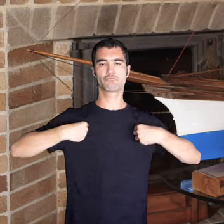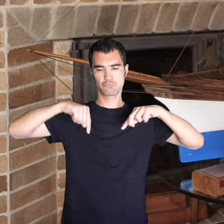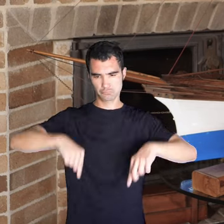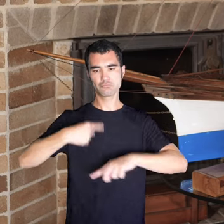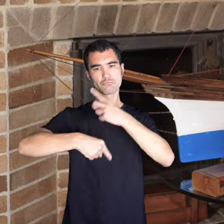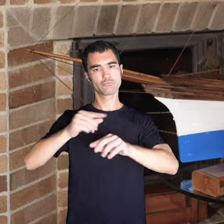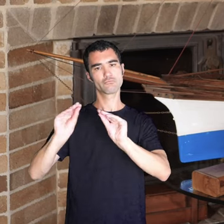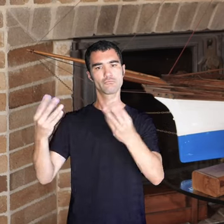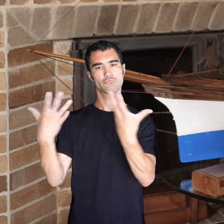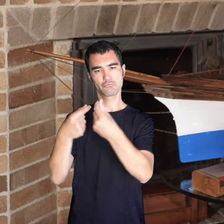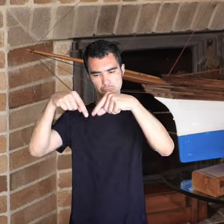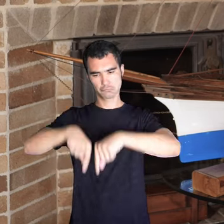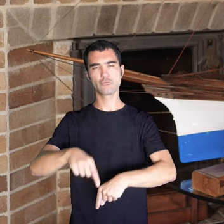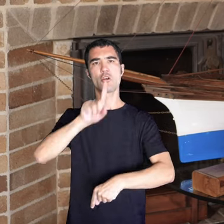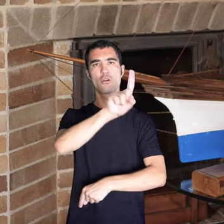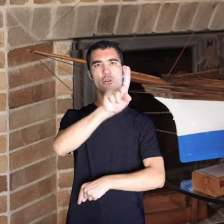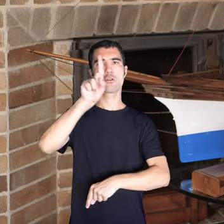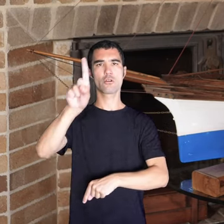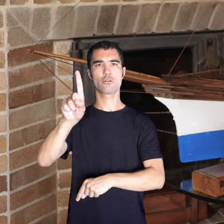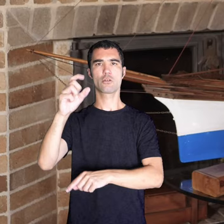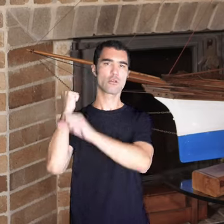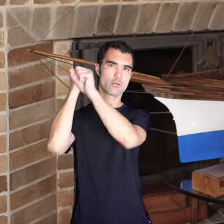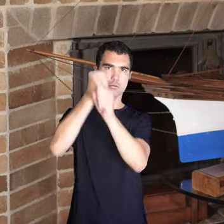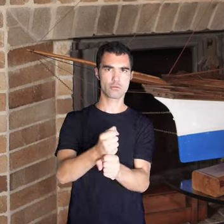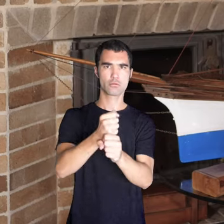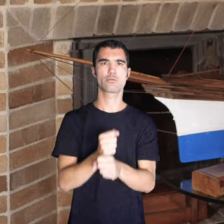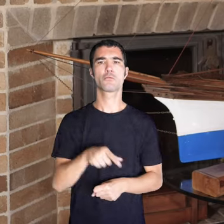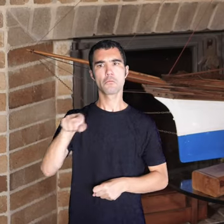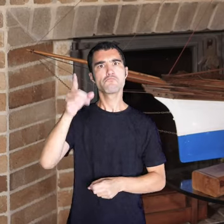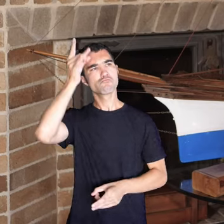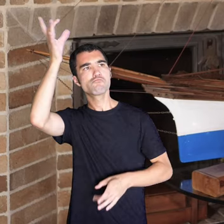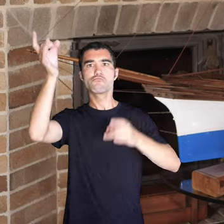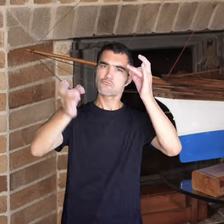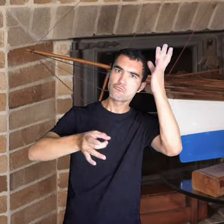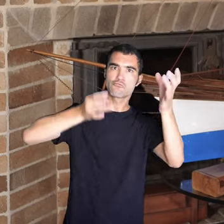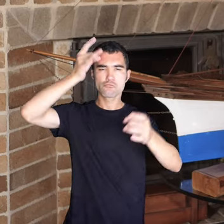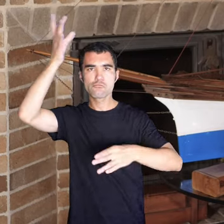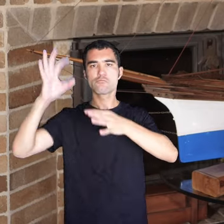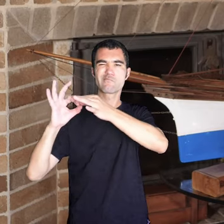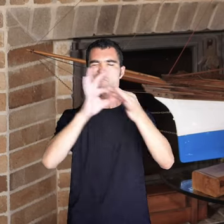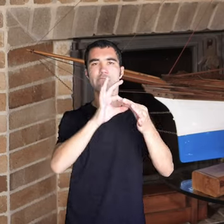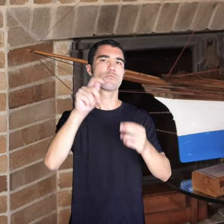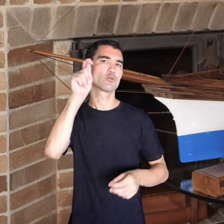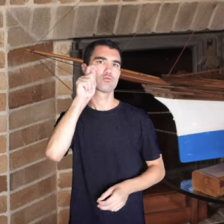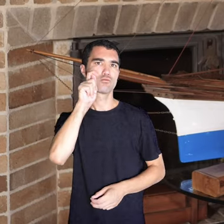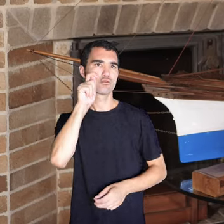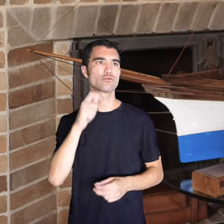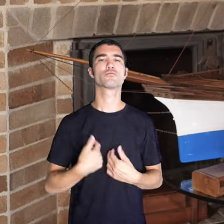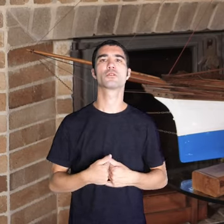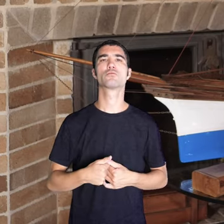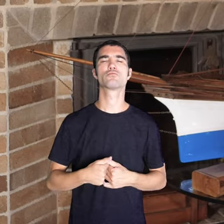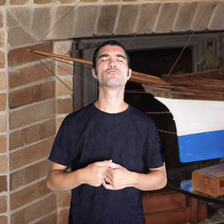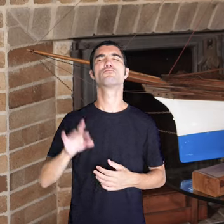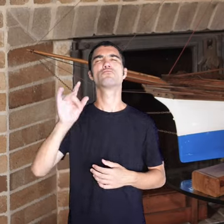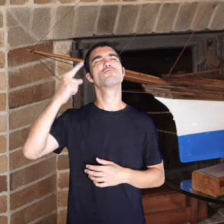seva família feia uns anys i tenia molta iniciativa per coses relacionades amb turisme. Sé